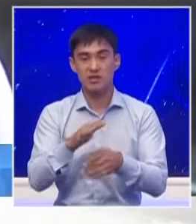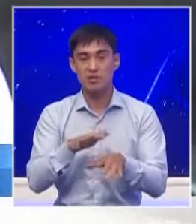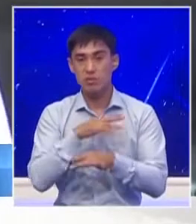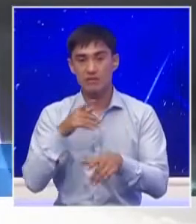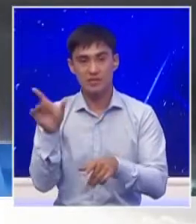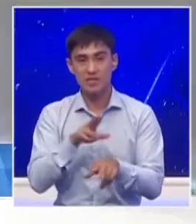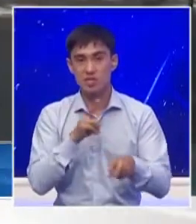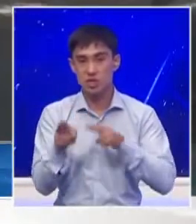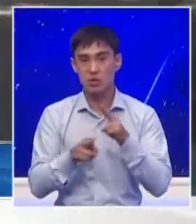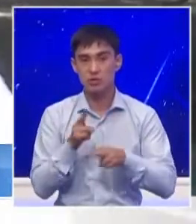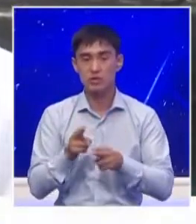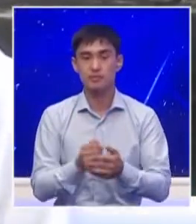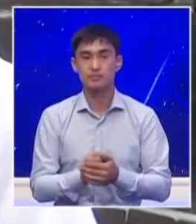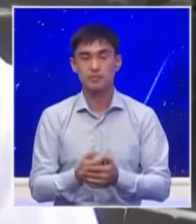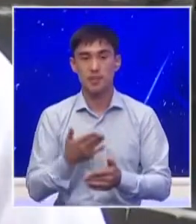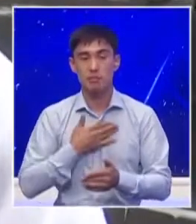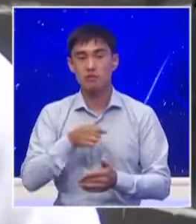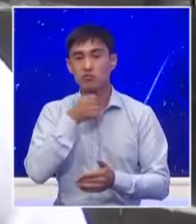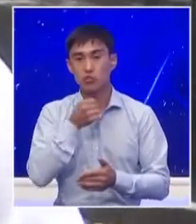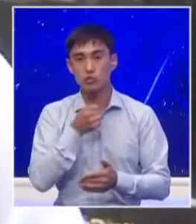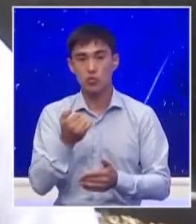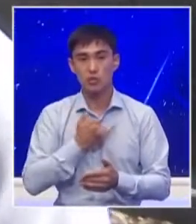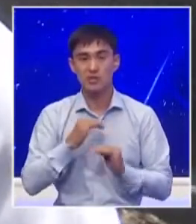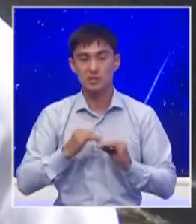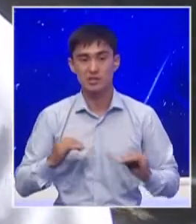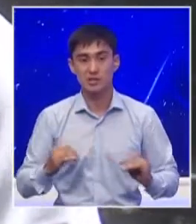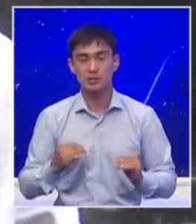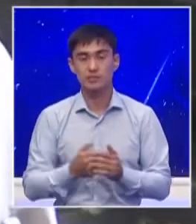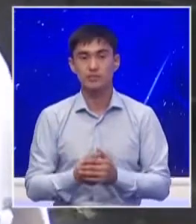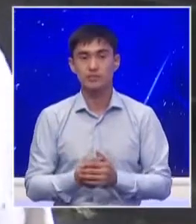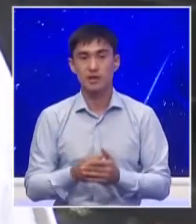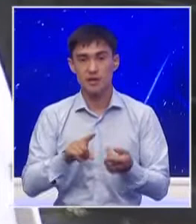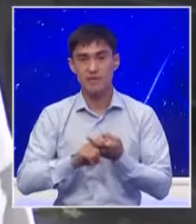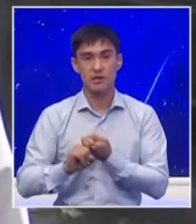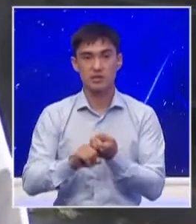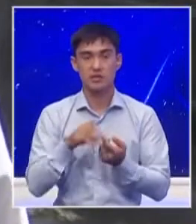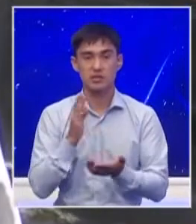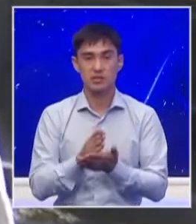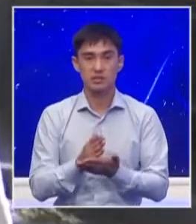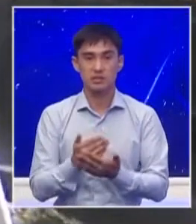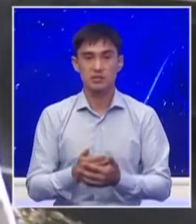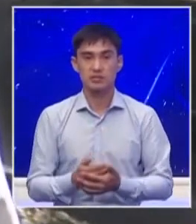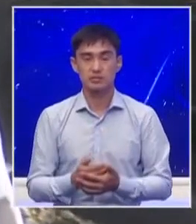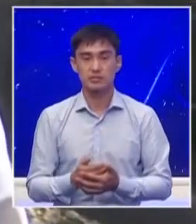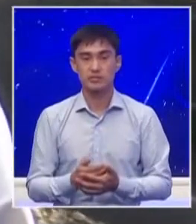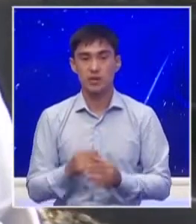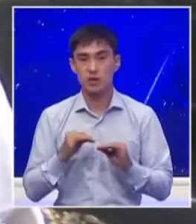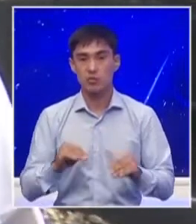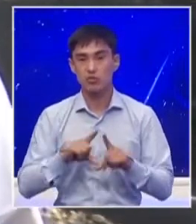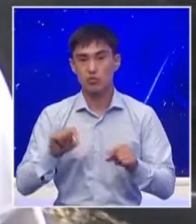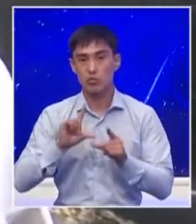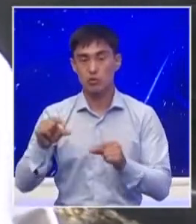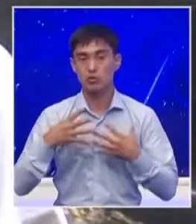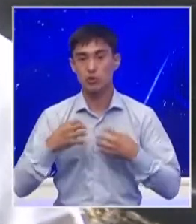наверно это и жалуется ладно мы взрослый а у нас дети его сейчас у нас инфекции какие-то идут ребенок школу пошел